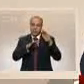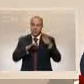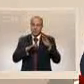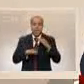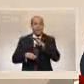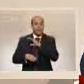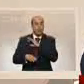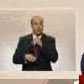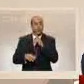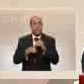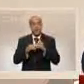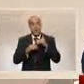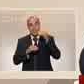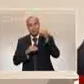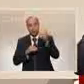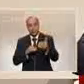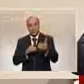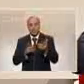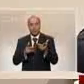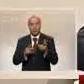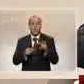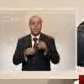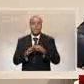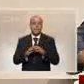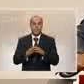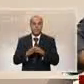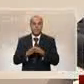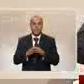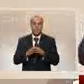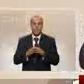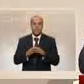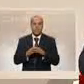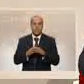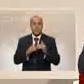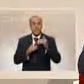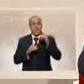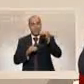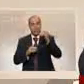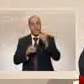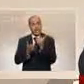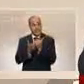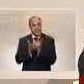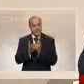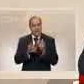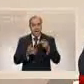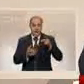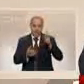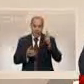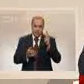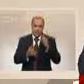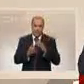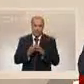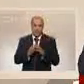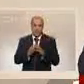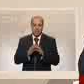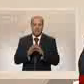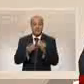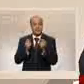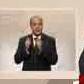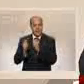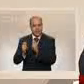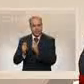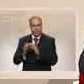دورهم في المرحله القادمه مش يكون التنموي اقتصادي اكثر منه